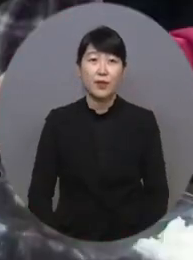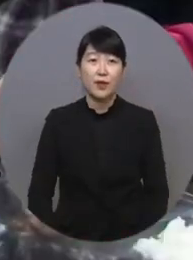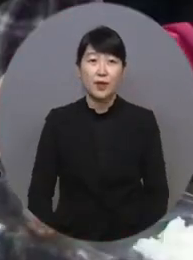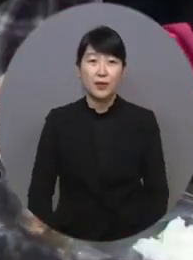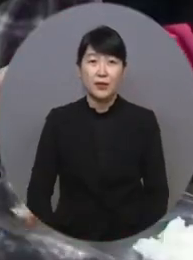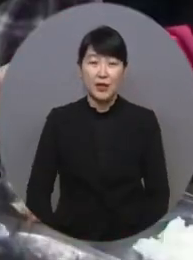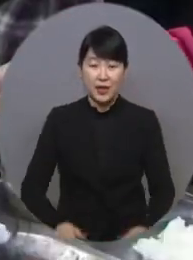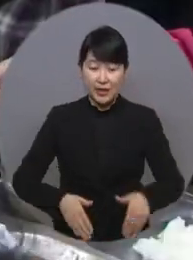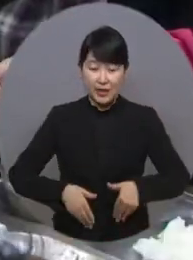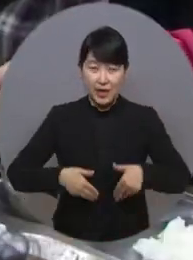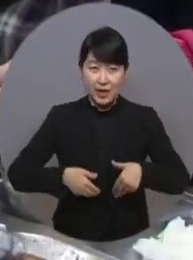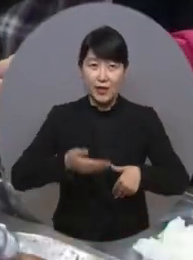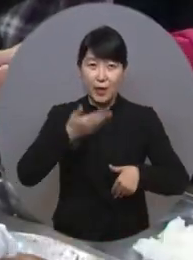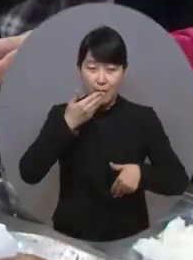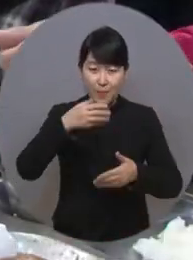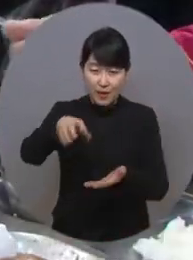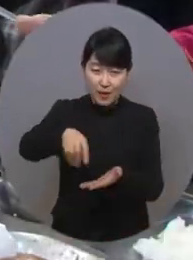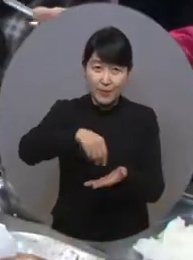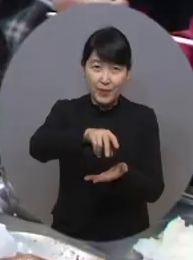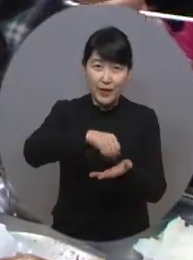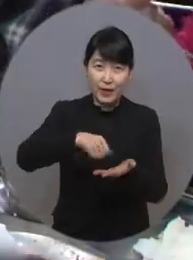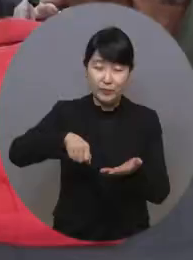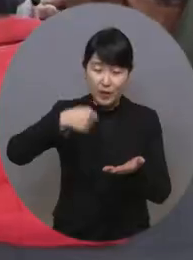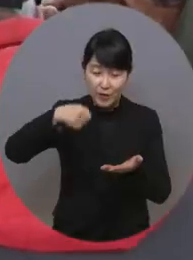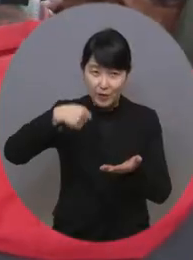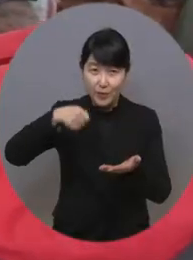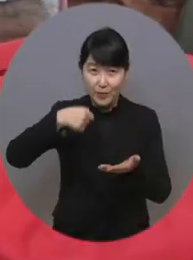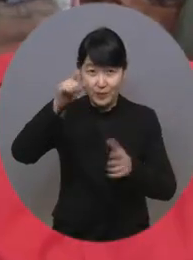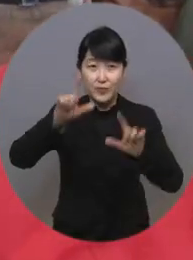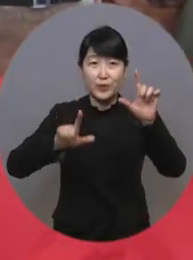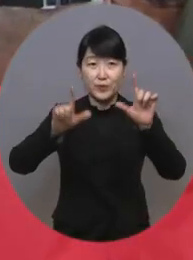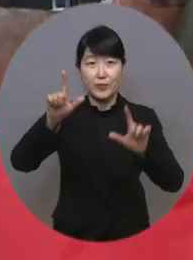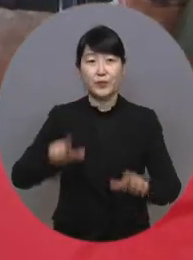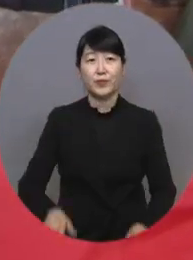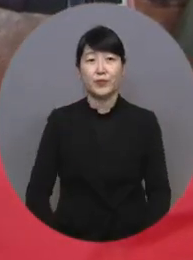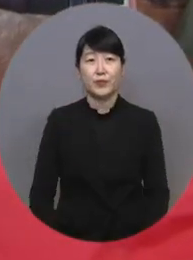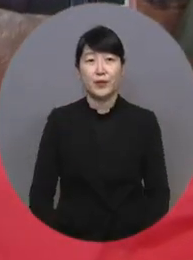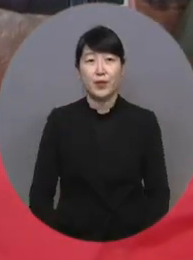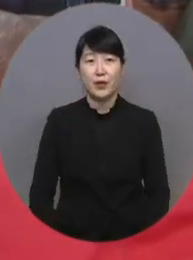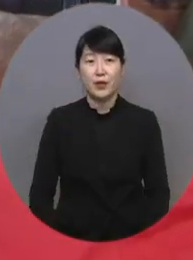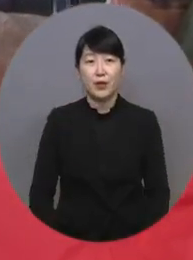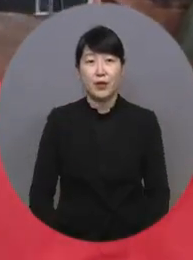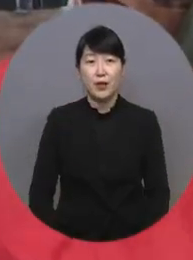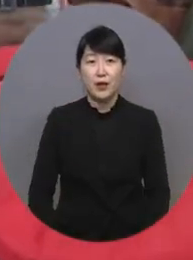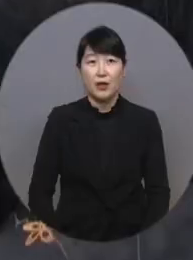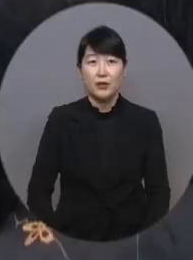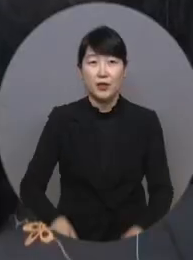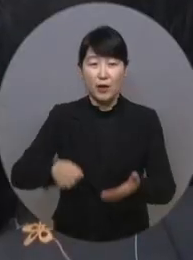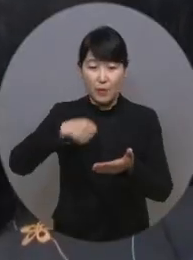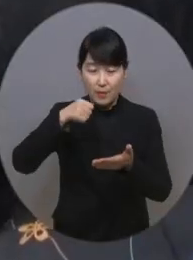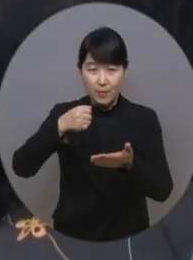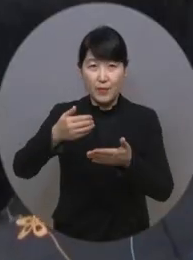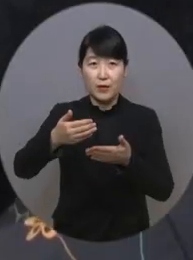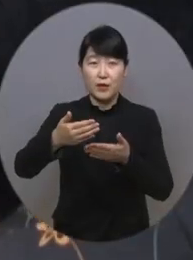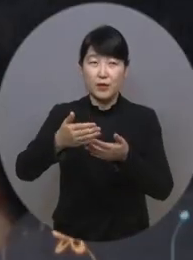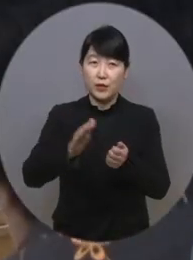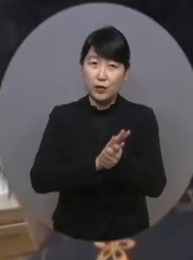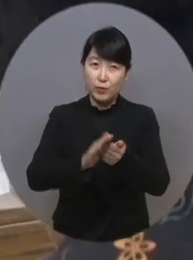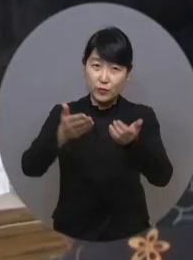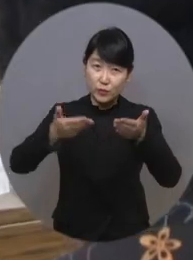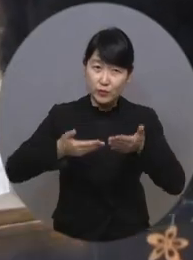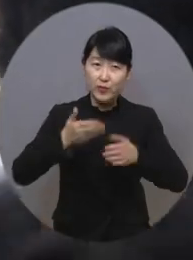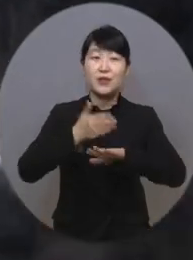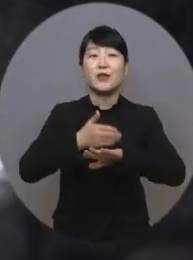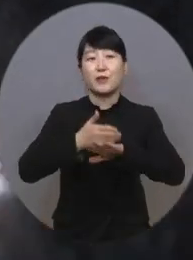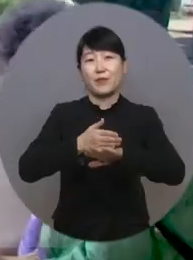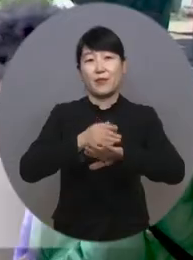따뜻한 밥을 담은 지역 주민들이 맛있게 식사를 합니다. 한 끼의 식사를 대접하다 감사하는 마음이